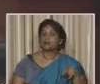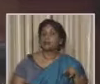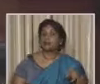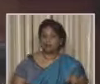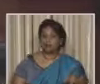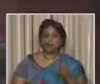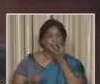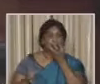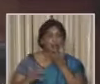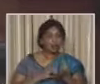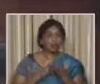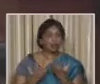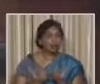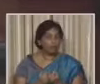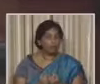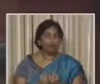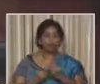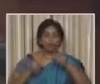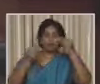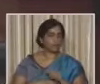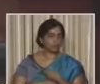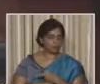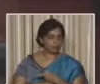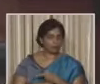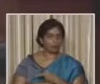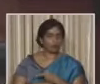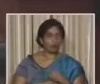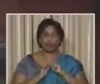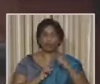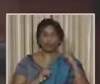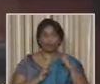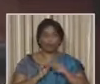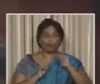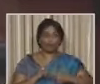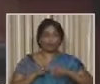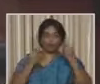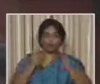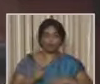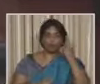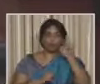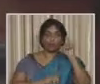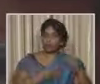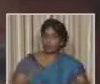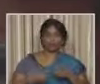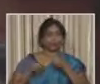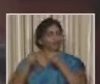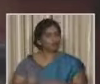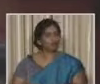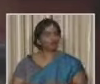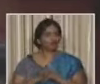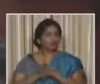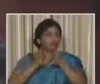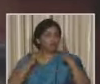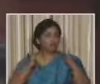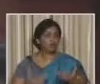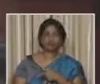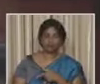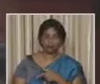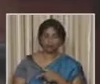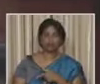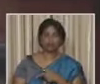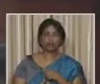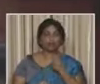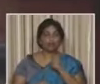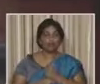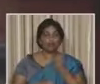கொடுத்தார். உளவுத்துறை கூட்டம் அராஜக நிலையை அடைந்திருக்கிறது. அரச உளவு பிரிவை பயன்படுத்தியே அரசியல்வாதிகளின் பின்னால் சென்றார். அந்த அமைச்சர் யார் வீட்டுக்கு